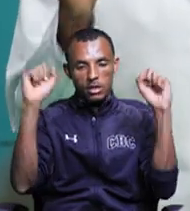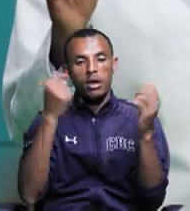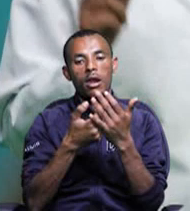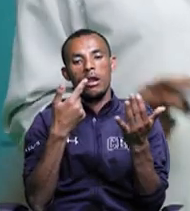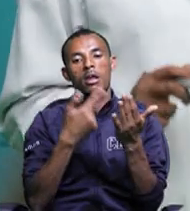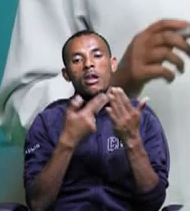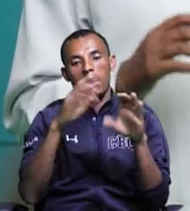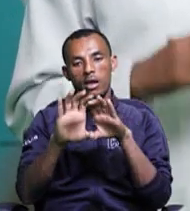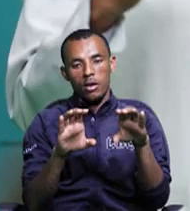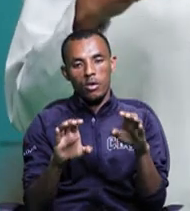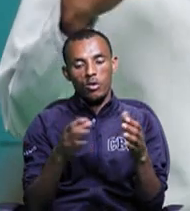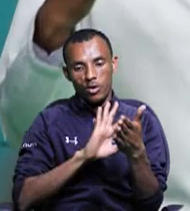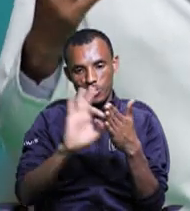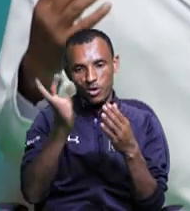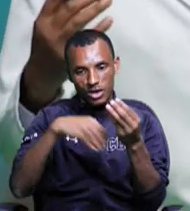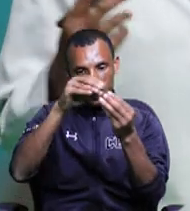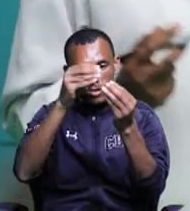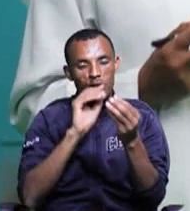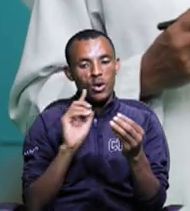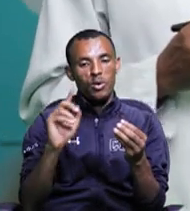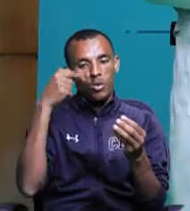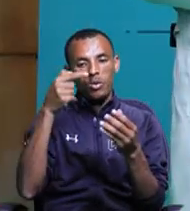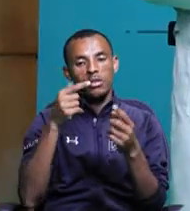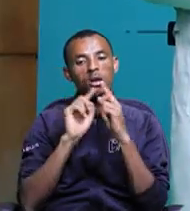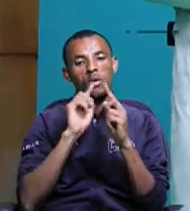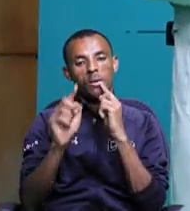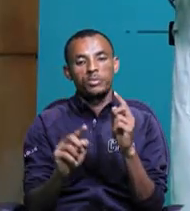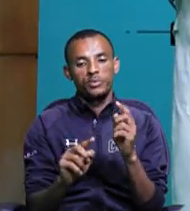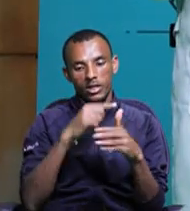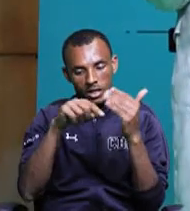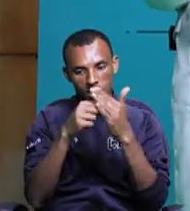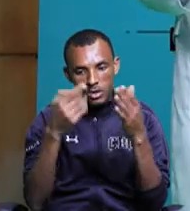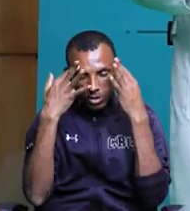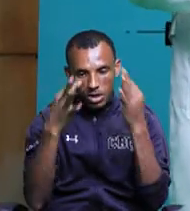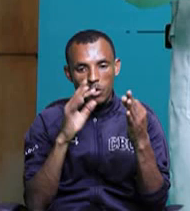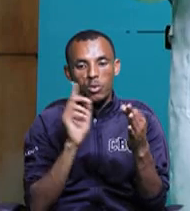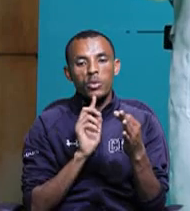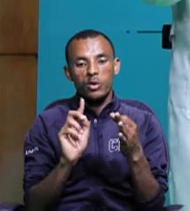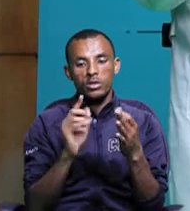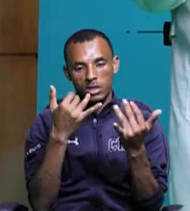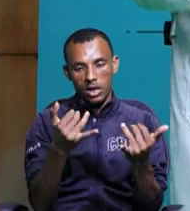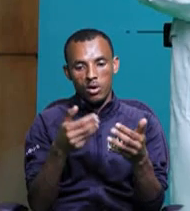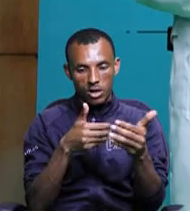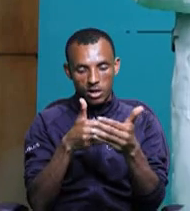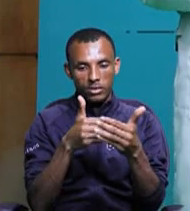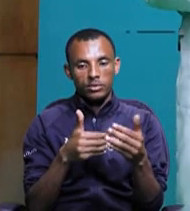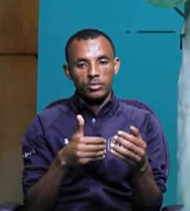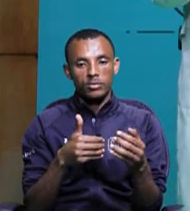ይሄንን አድርጌያለሁ ቁጥሩም እየጨመረ ነው ብሎ ነግሮናል። ስለዚህ ውሳኔው ምንድነው? እስካሁን